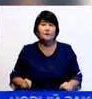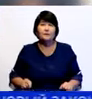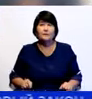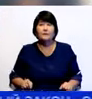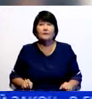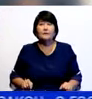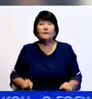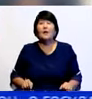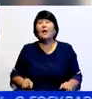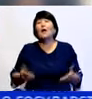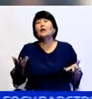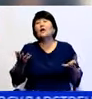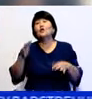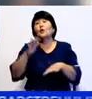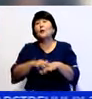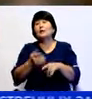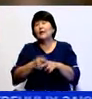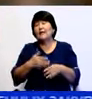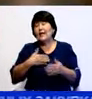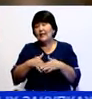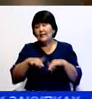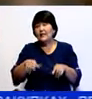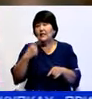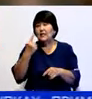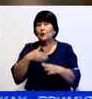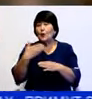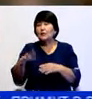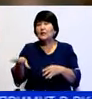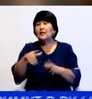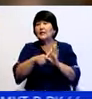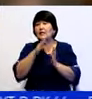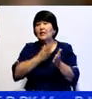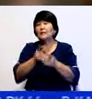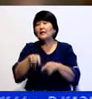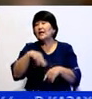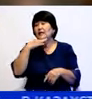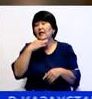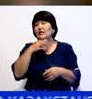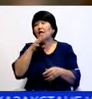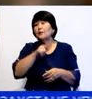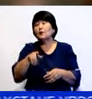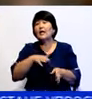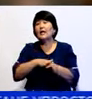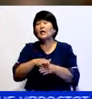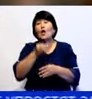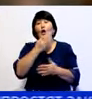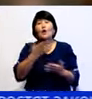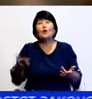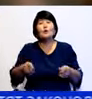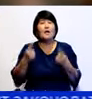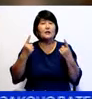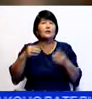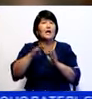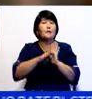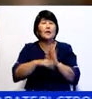переизбрания. На чем базируется эта инициатива? С одной стороны, 7 лет – это достаточный период для реализации любой амбициозной